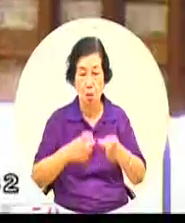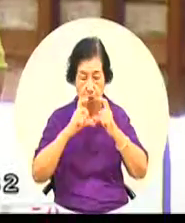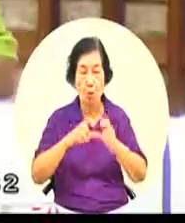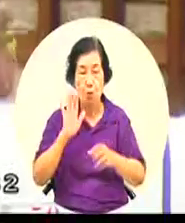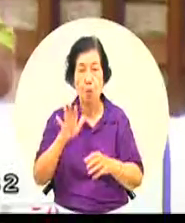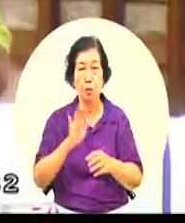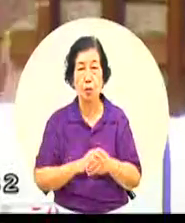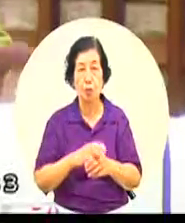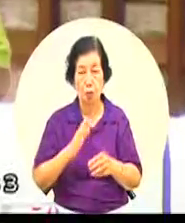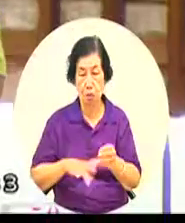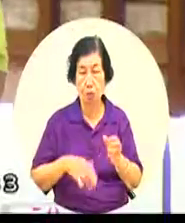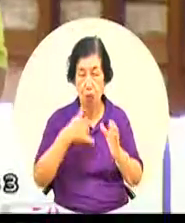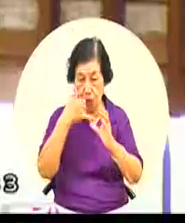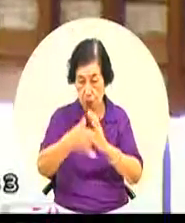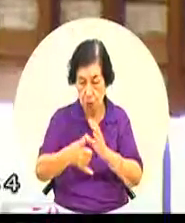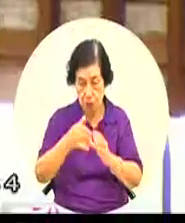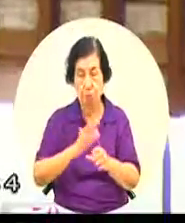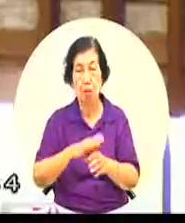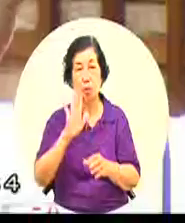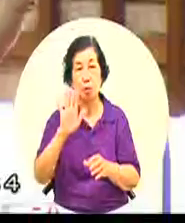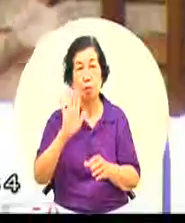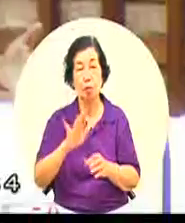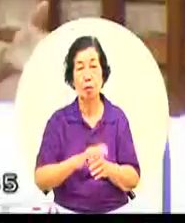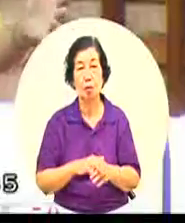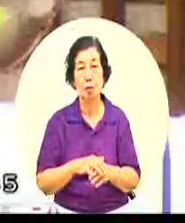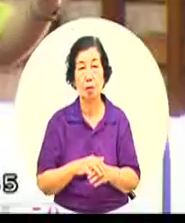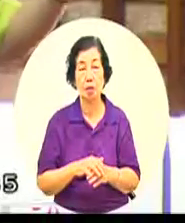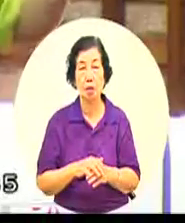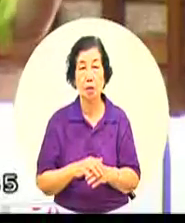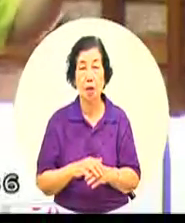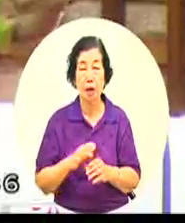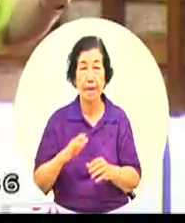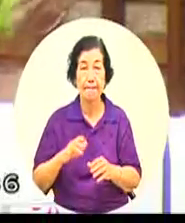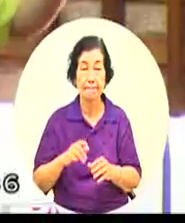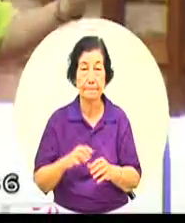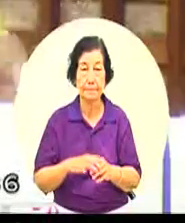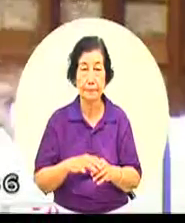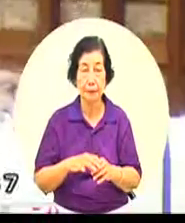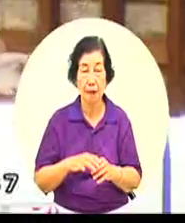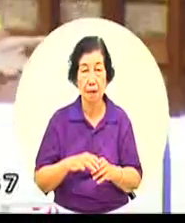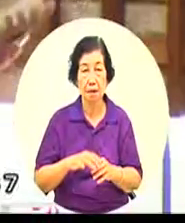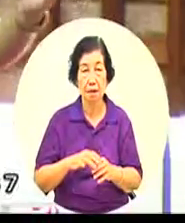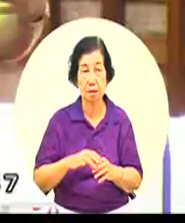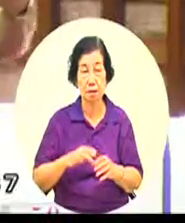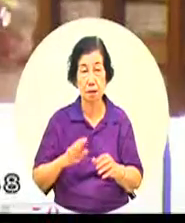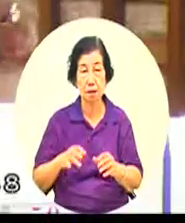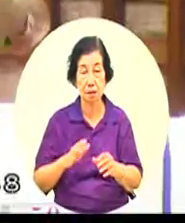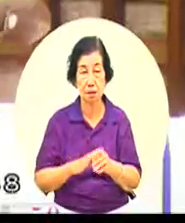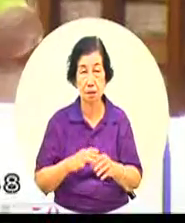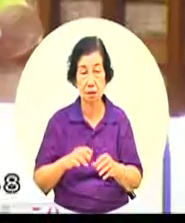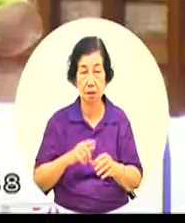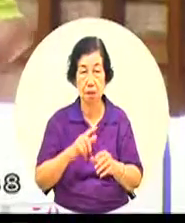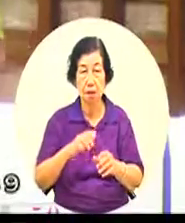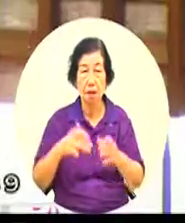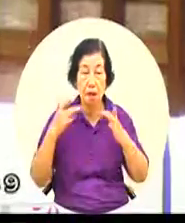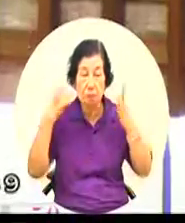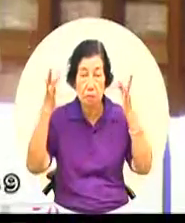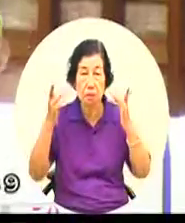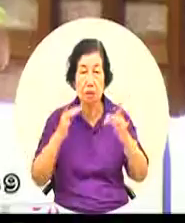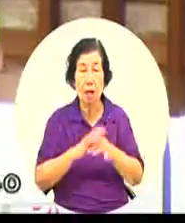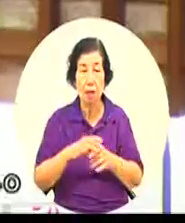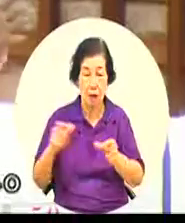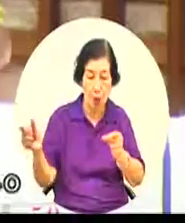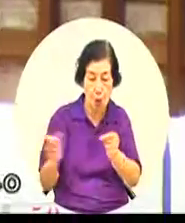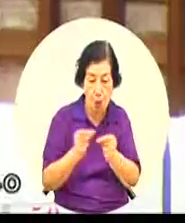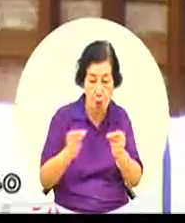欸。有，每天食材都会登录。 就讲因为台风哈、喔，那么物价的波动啊， 而 让学生遭受到。